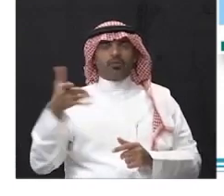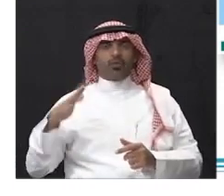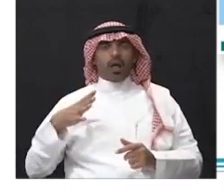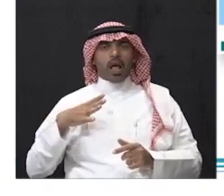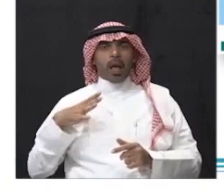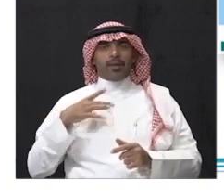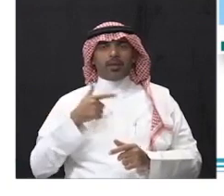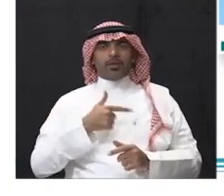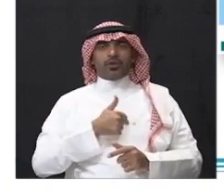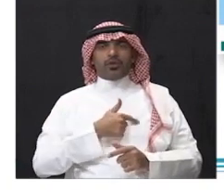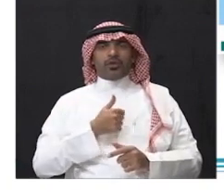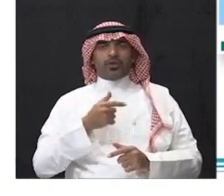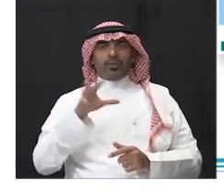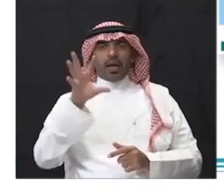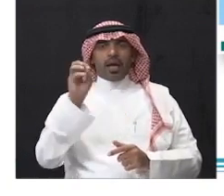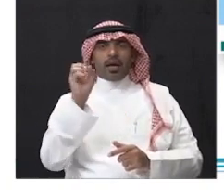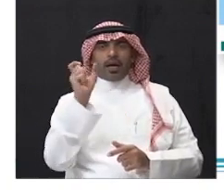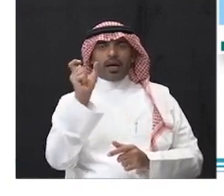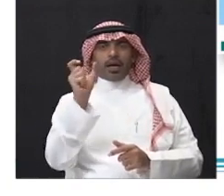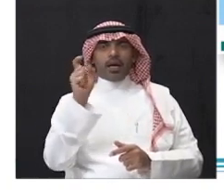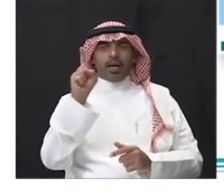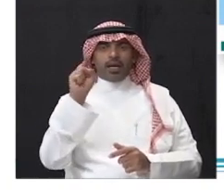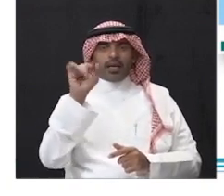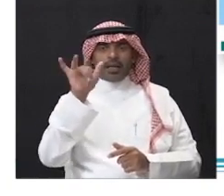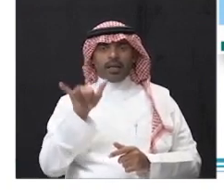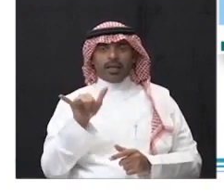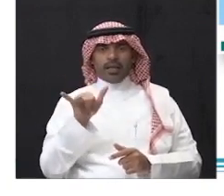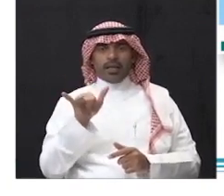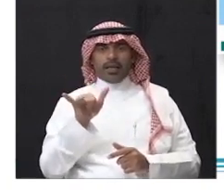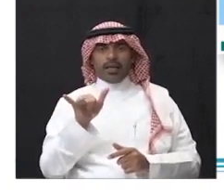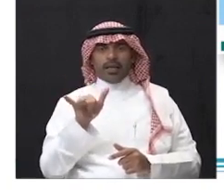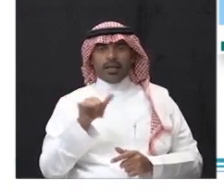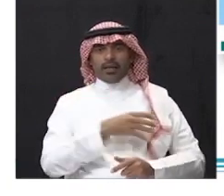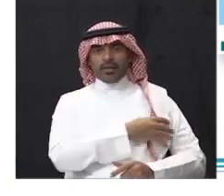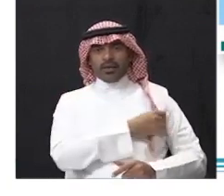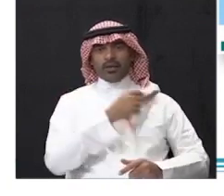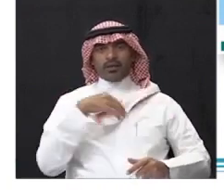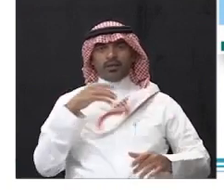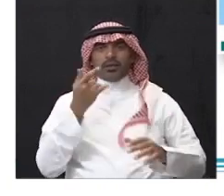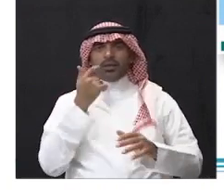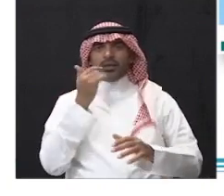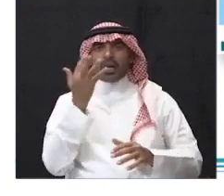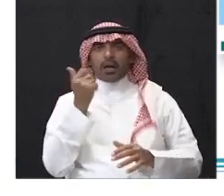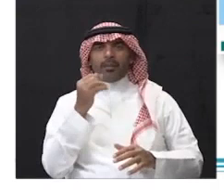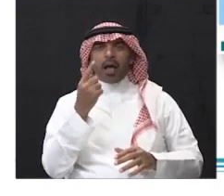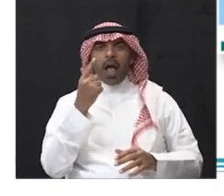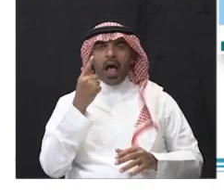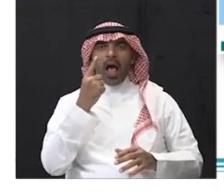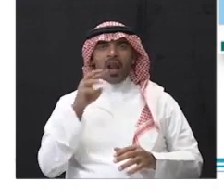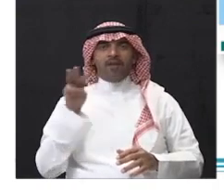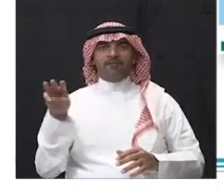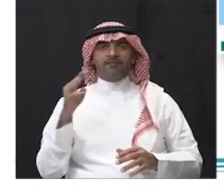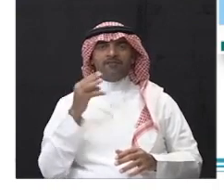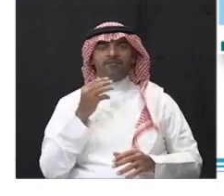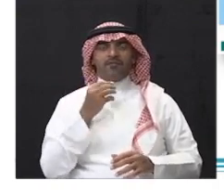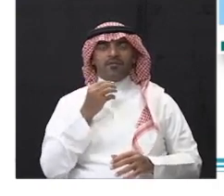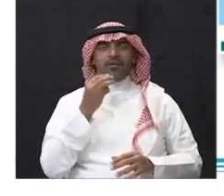من عام 1394 من الميلاد إلى عام 1460 من الميلاد؟